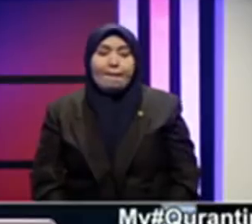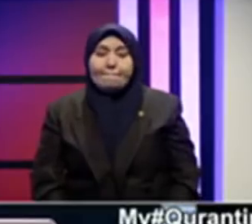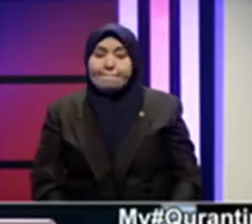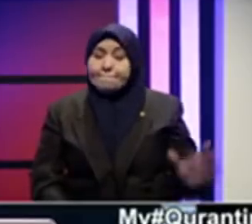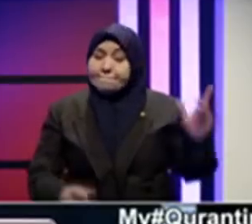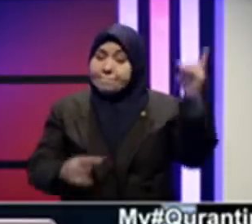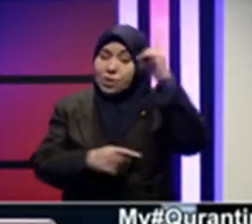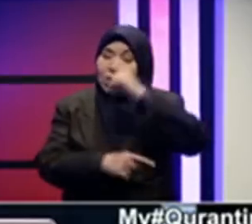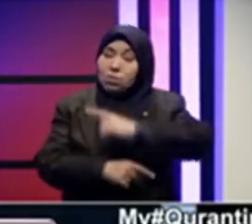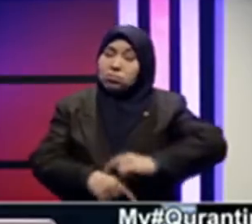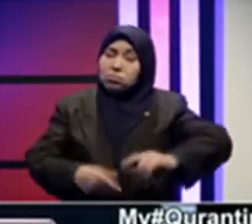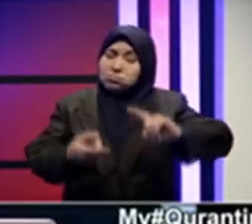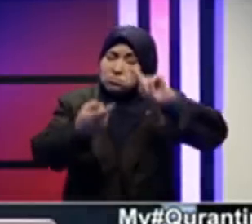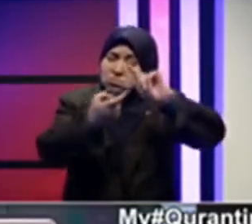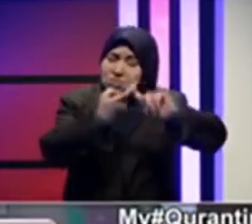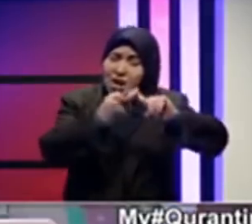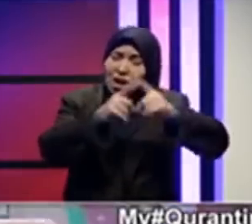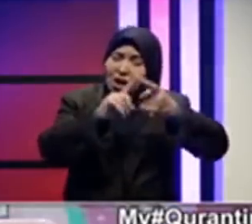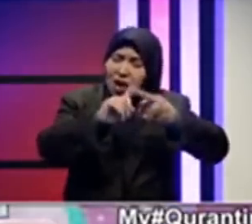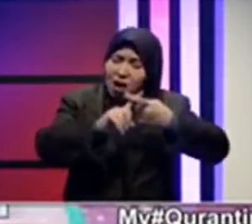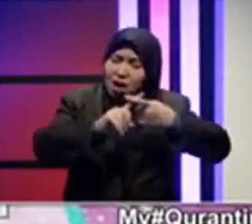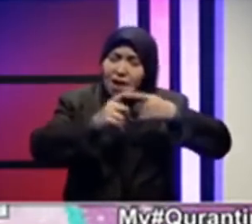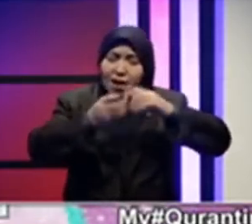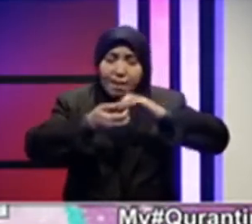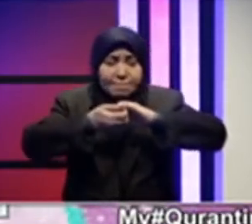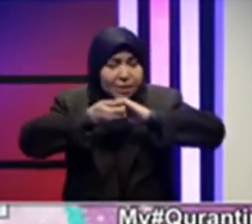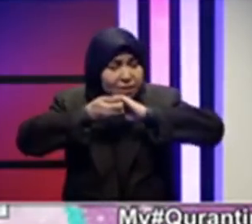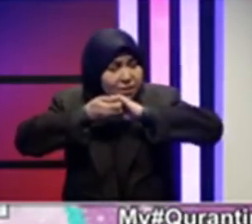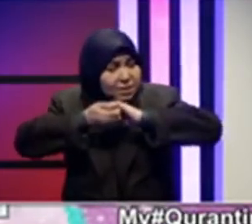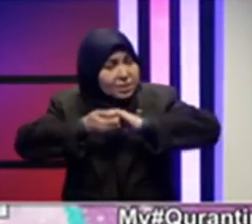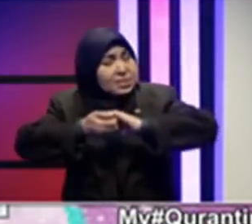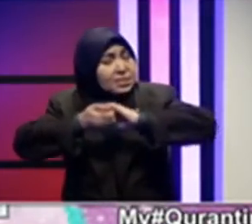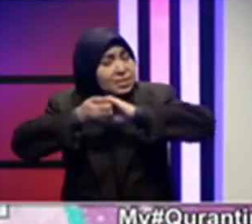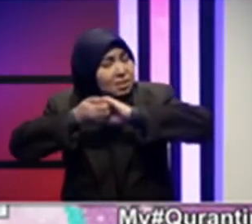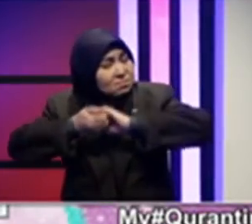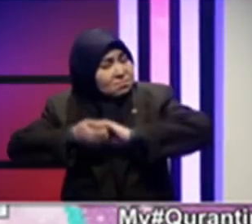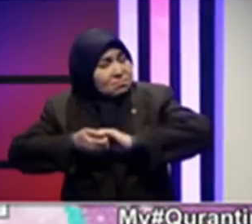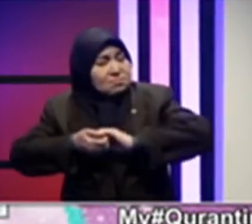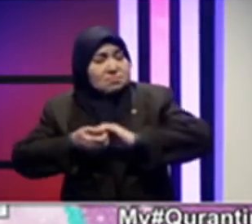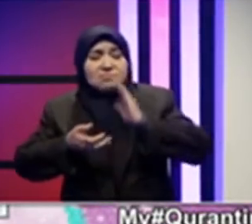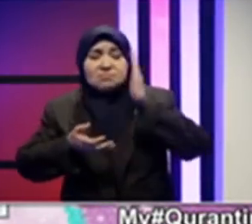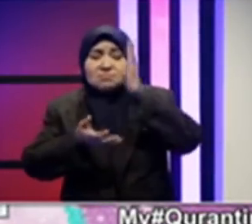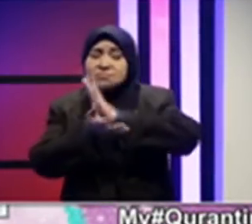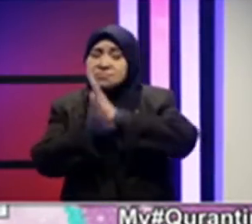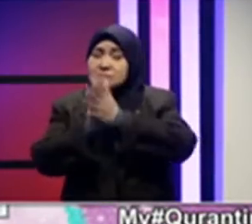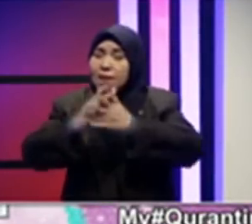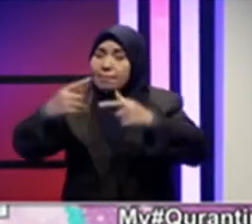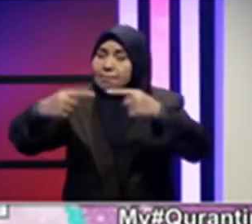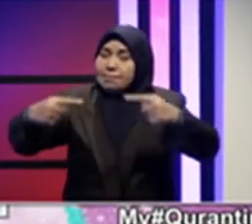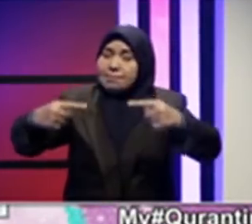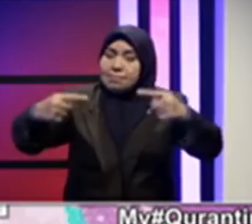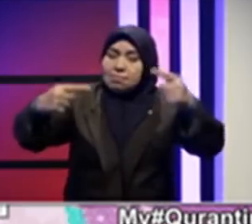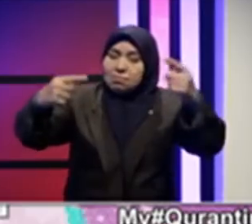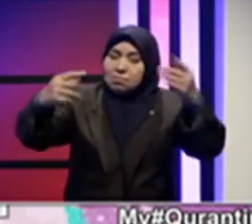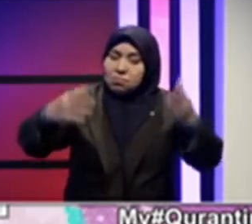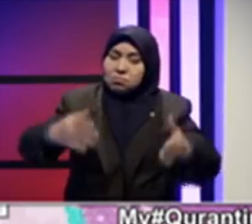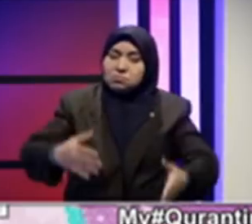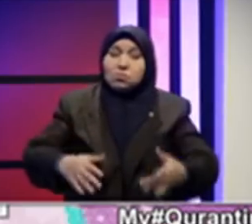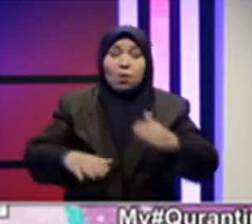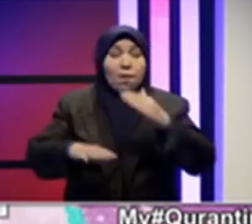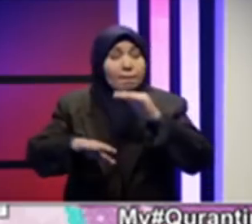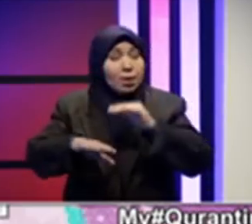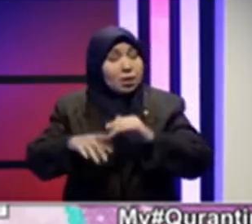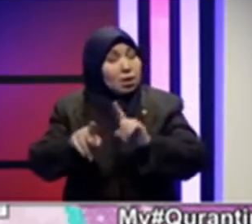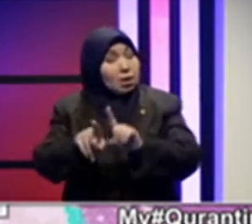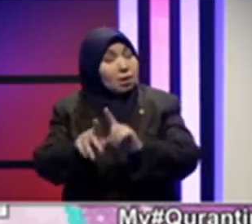الأخلاء يوم يَوْمَئِذٍ